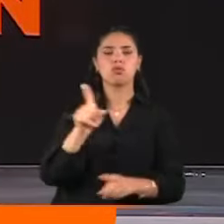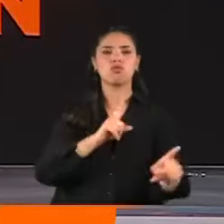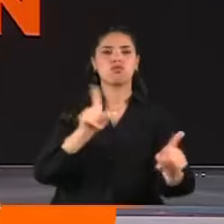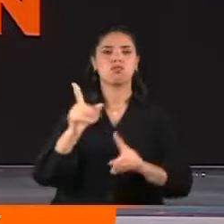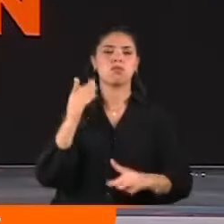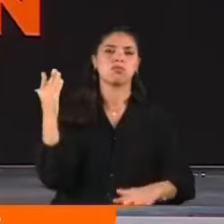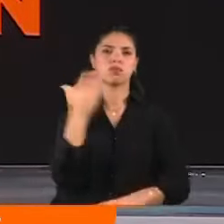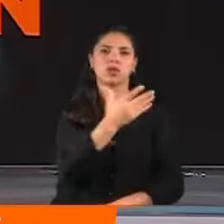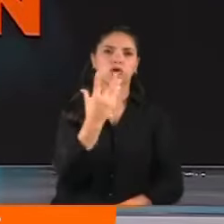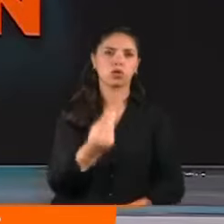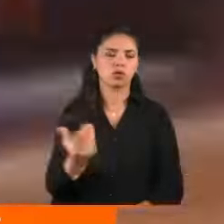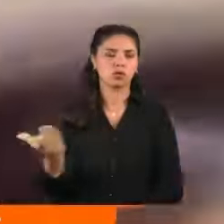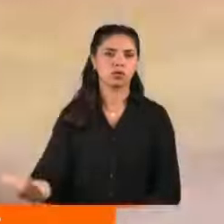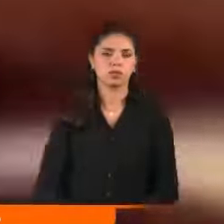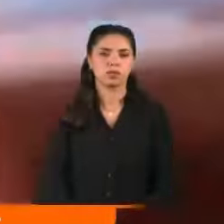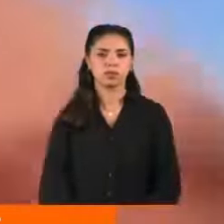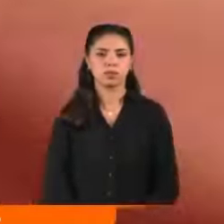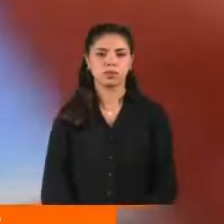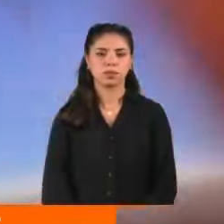adliyedeydi.